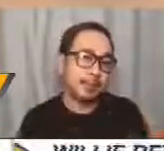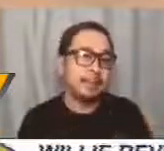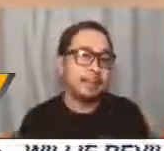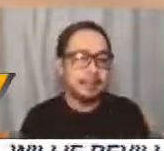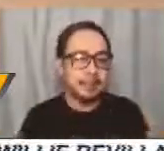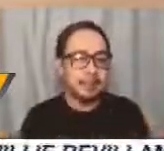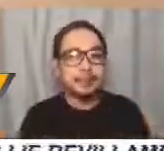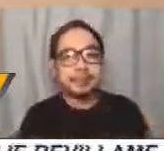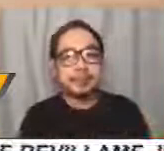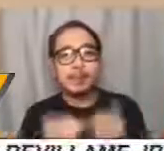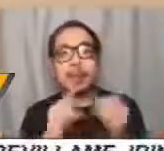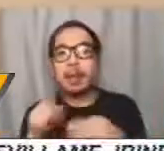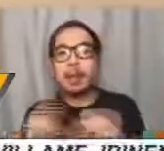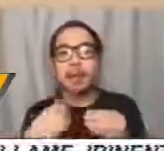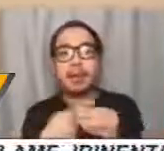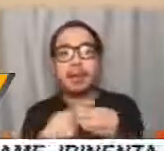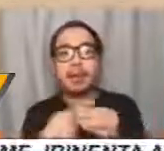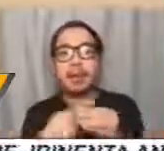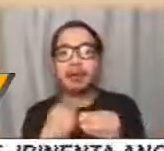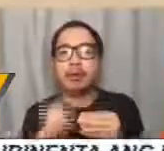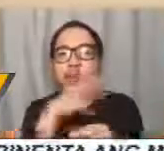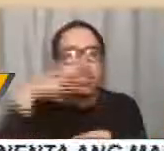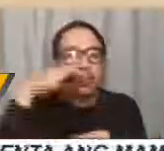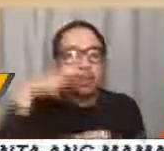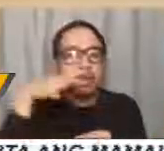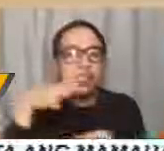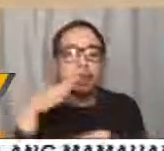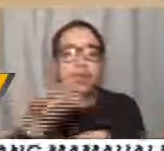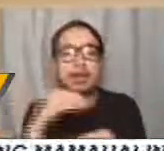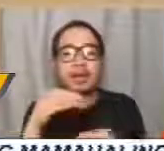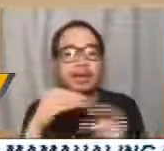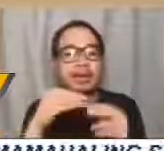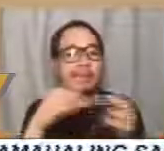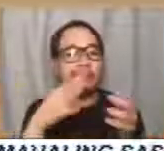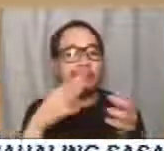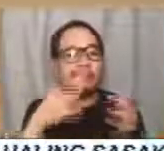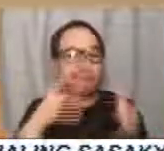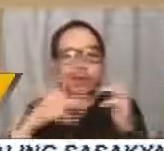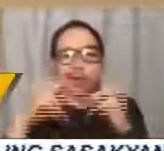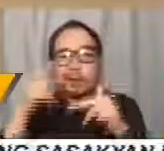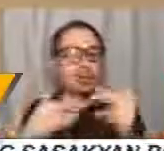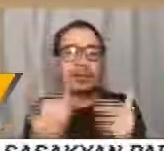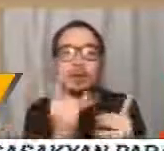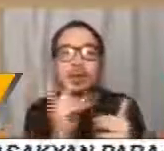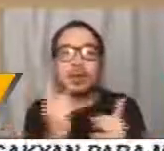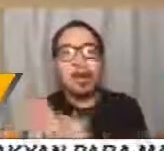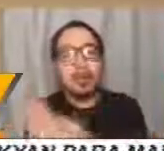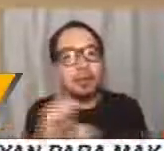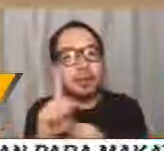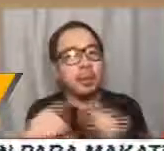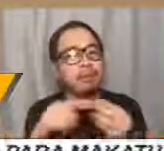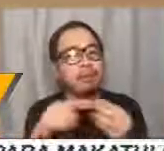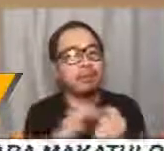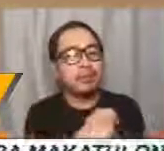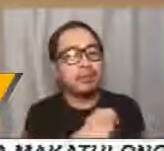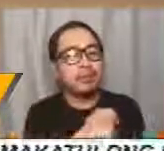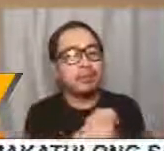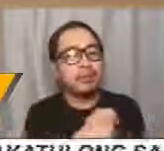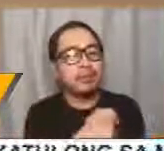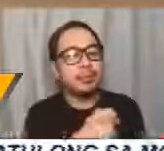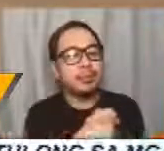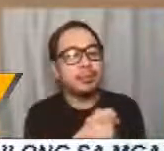469.7 million dyan po sa Region 1, Mimaropa, and Region 5. Okay, so after po nitong mga sunod-sunod na